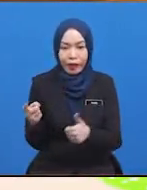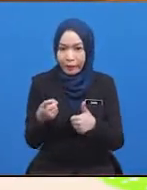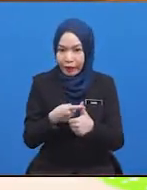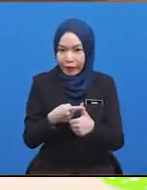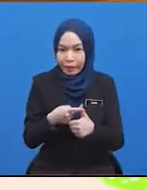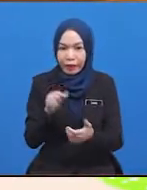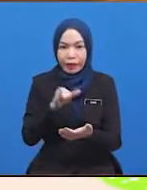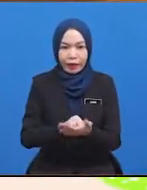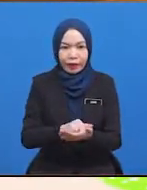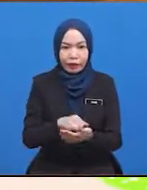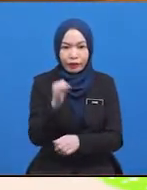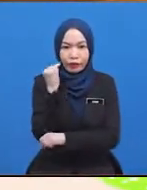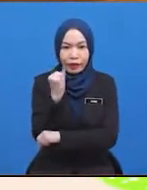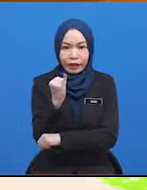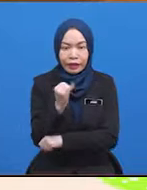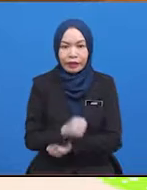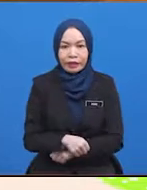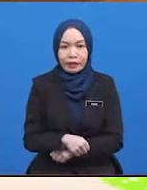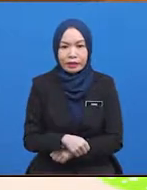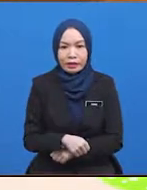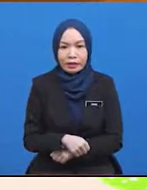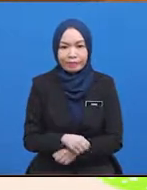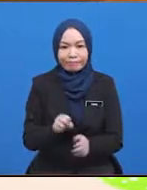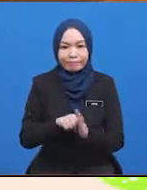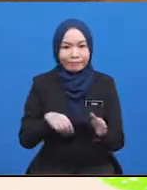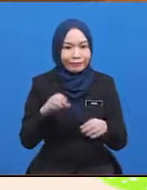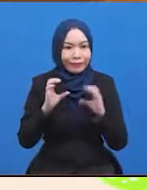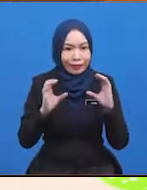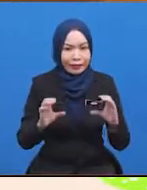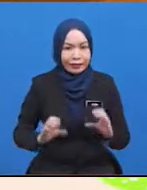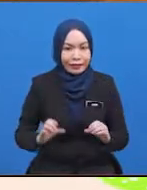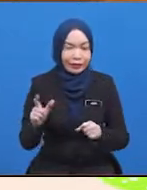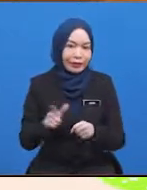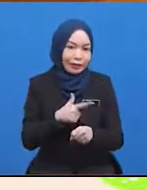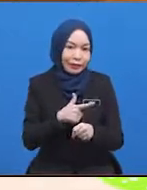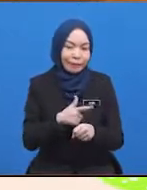batuan igneous secara terperinci terlebih dahulu.